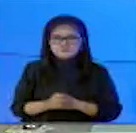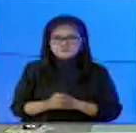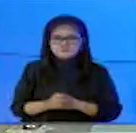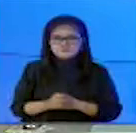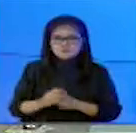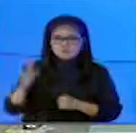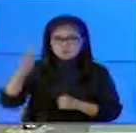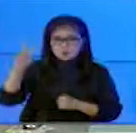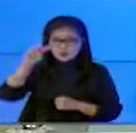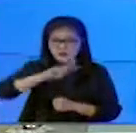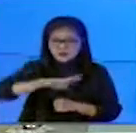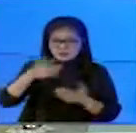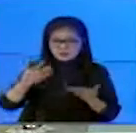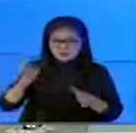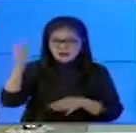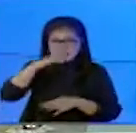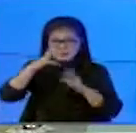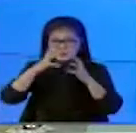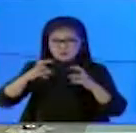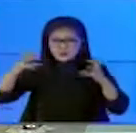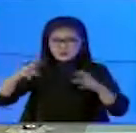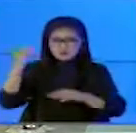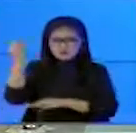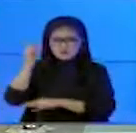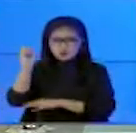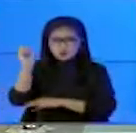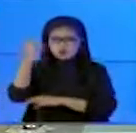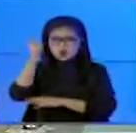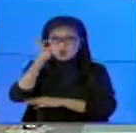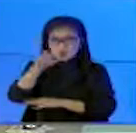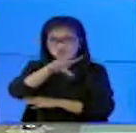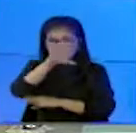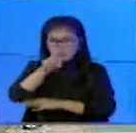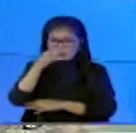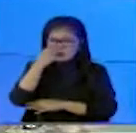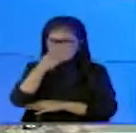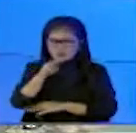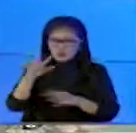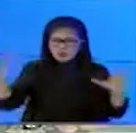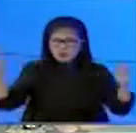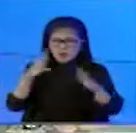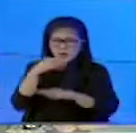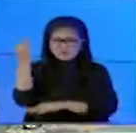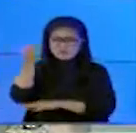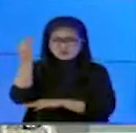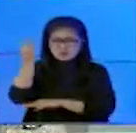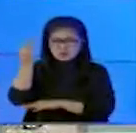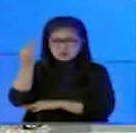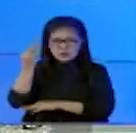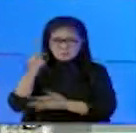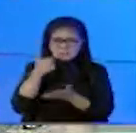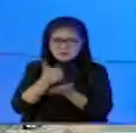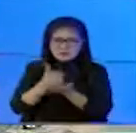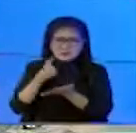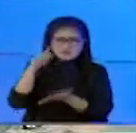dua hari usai hari raya kawasan wisata Puncak Bogor Jawa Barat Kian ramai dikunjungi wisatawan padahal Jawa